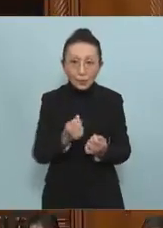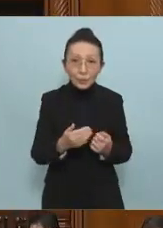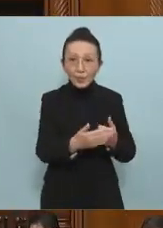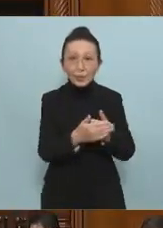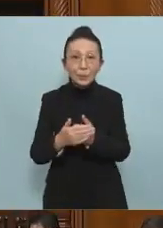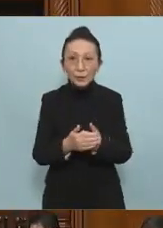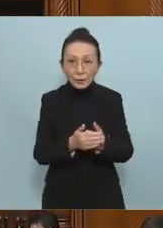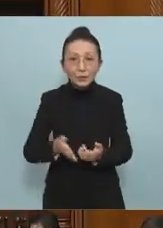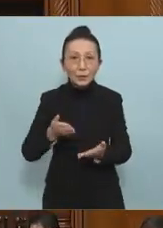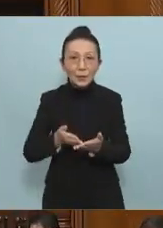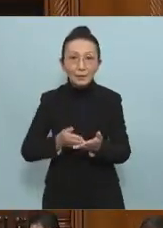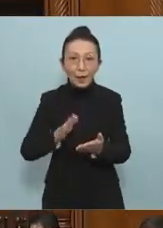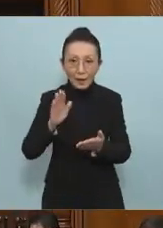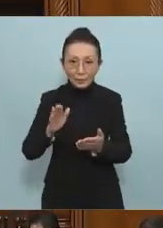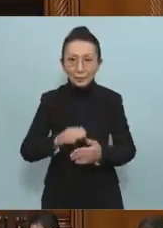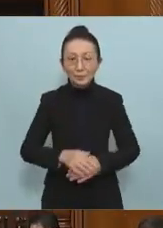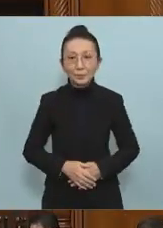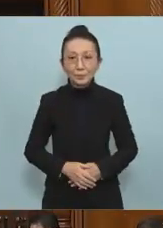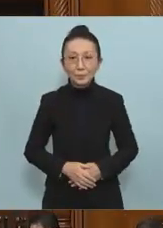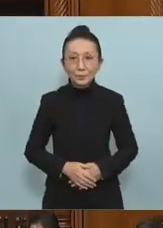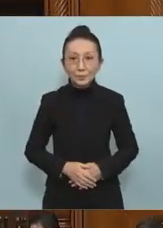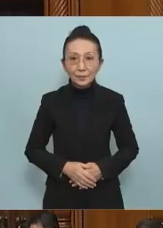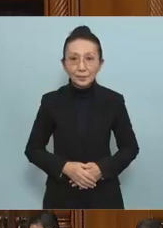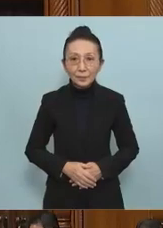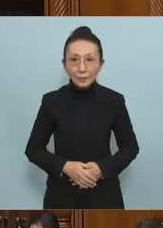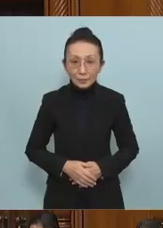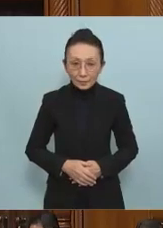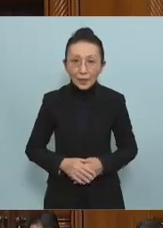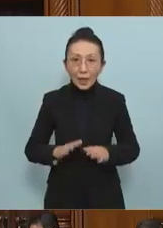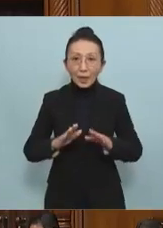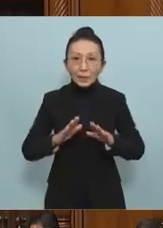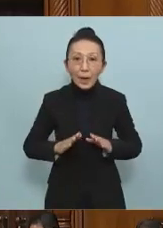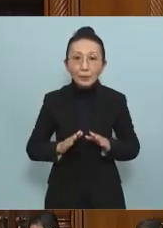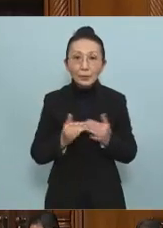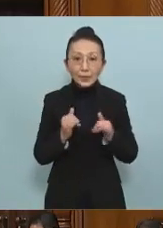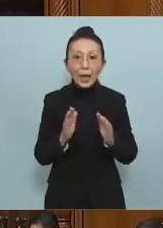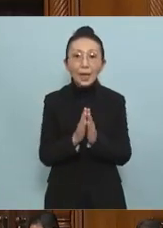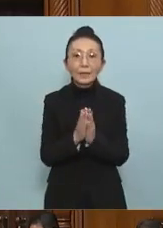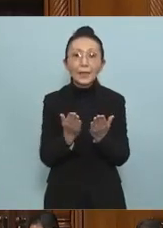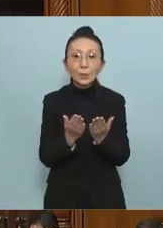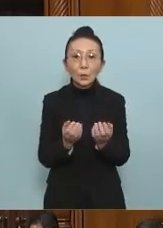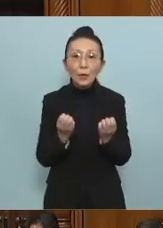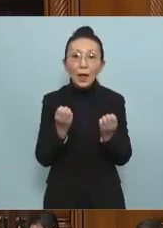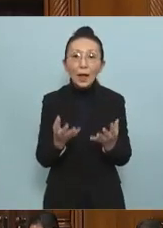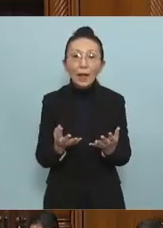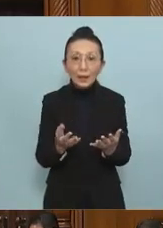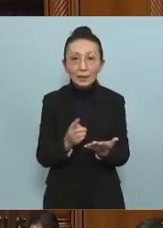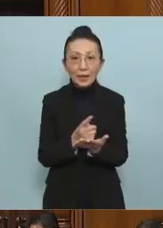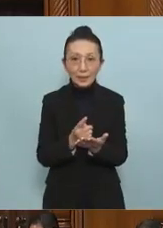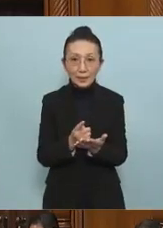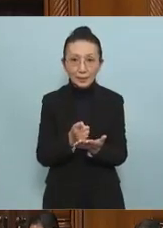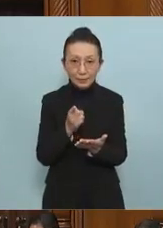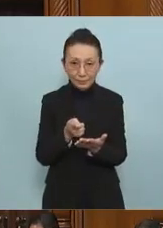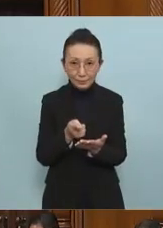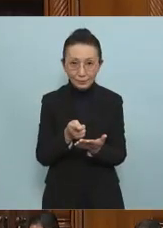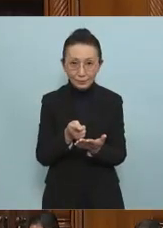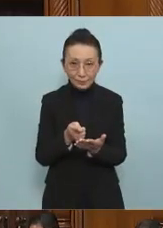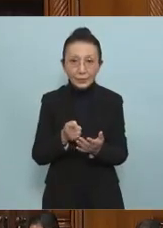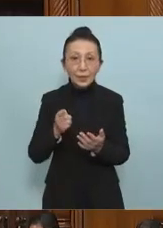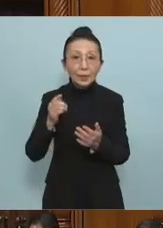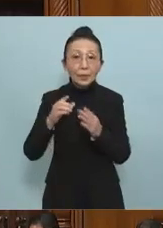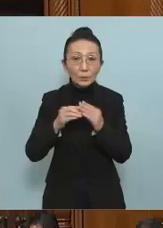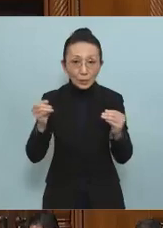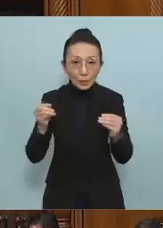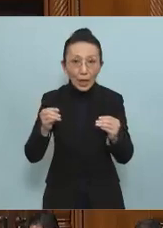が、今行われている被爆者手帳交付の新たな審査指針の検討で、国は特定の病